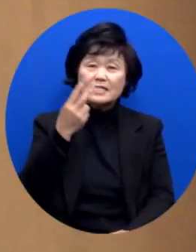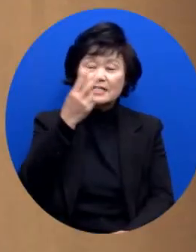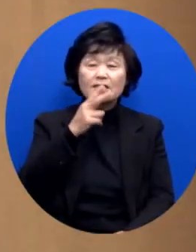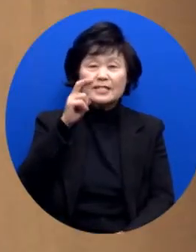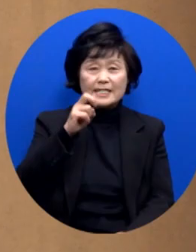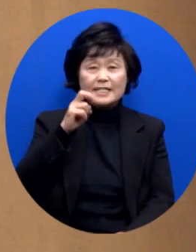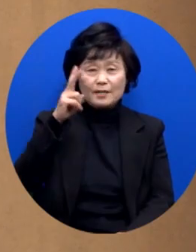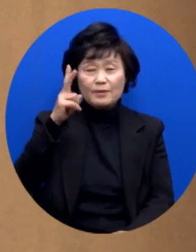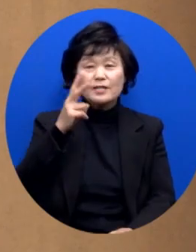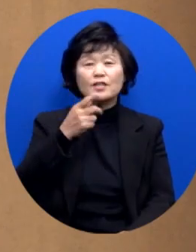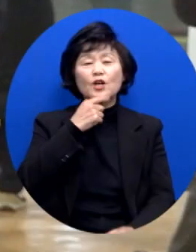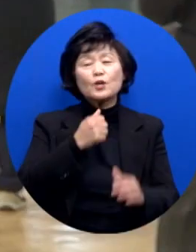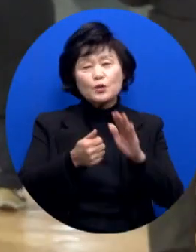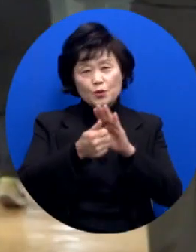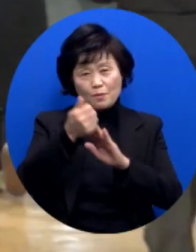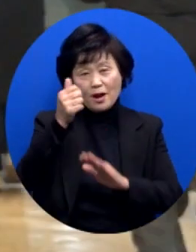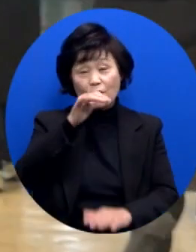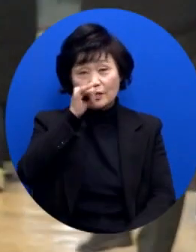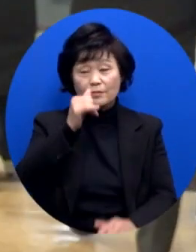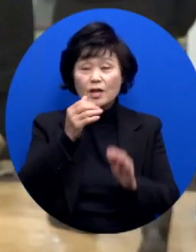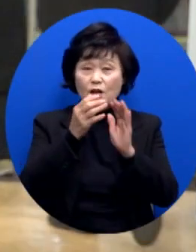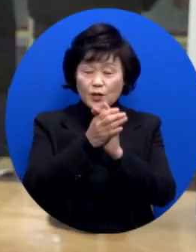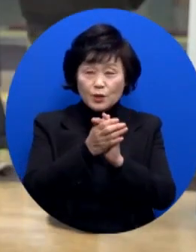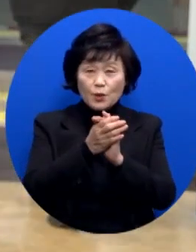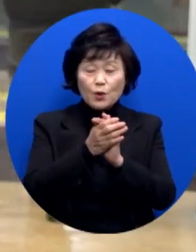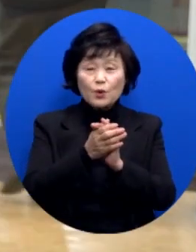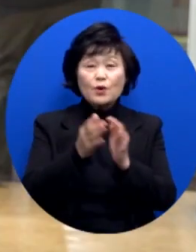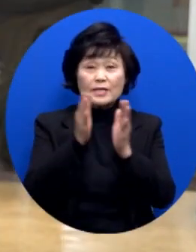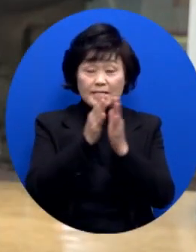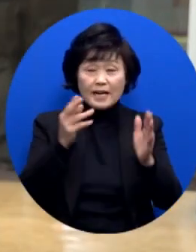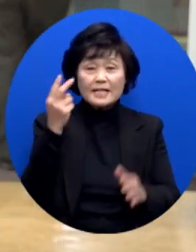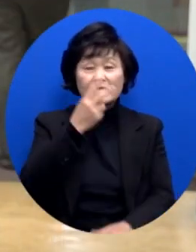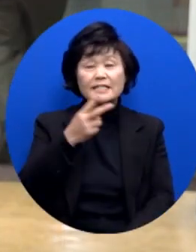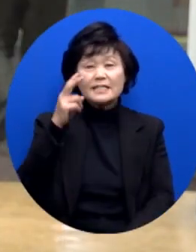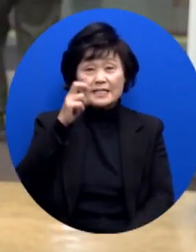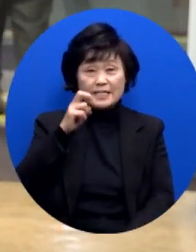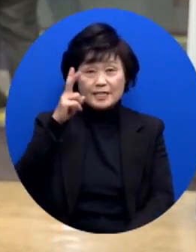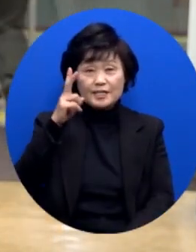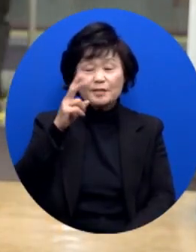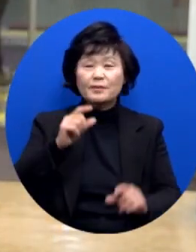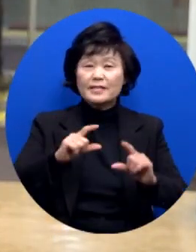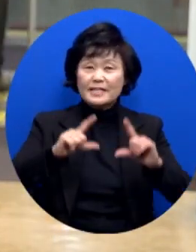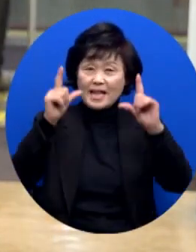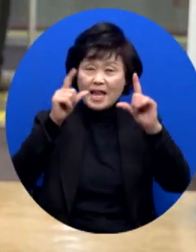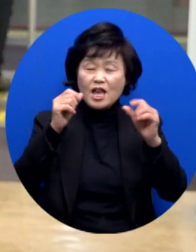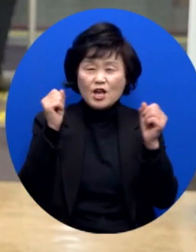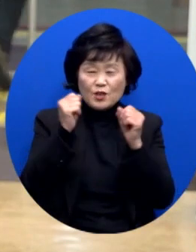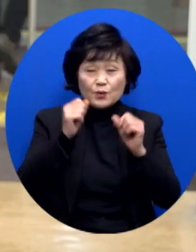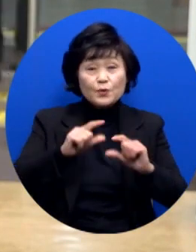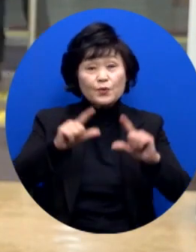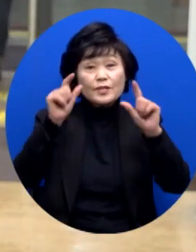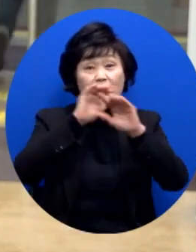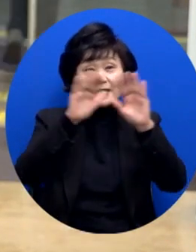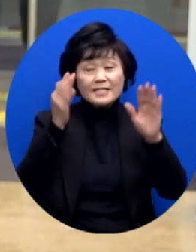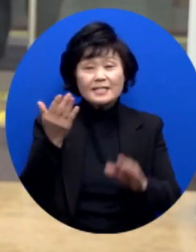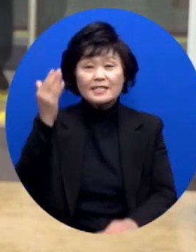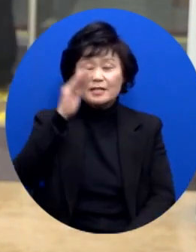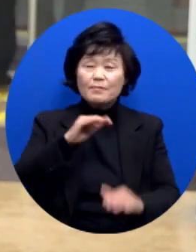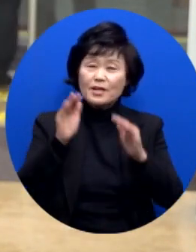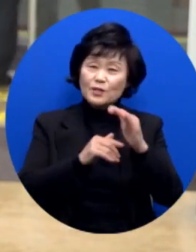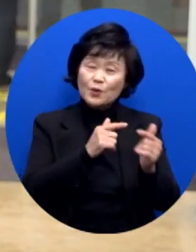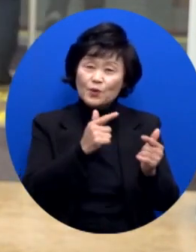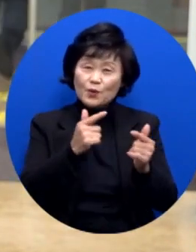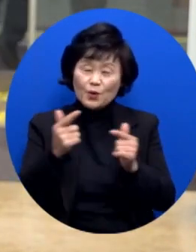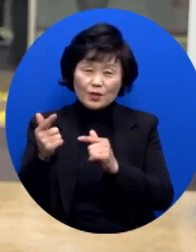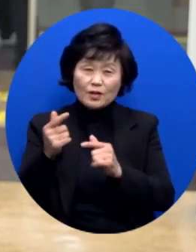소망했습니다. 기도와 영성으로 시작하는 2022년 한 해. 추운 날씨지만 한국교회 성도들은